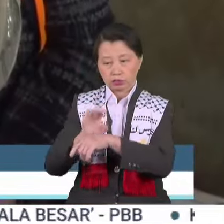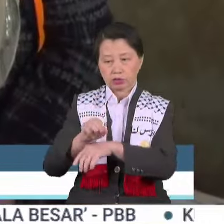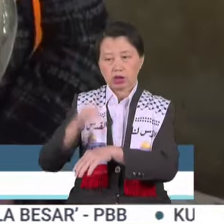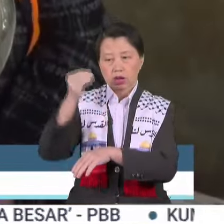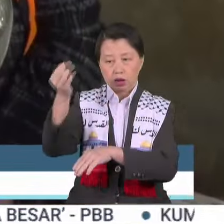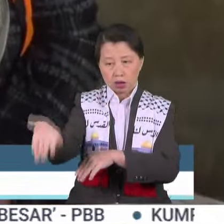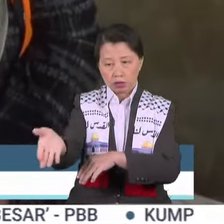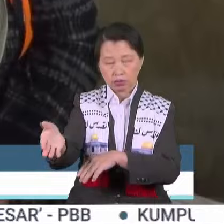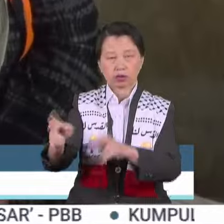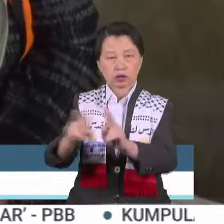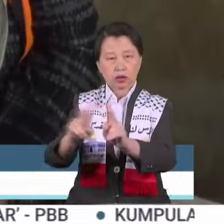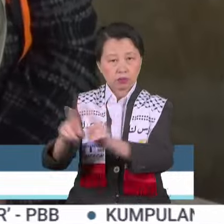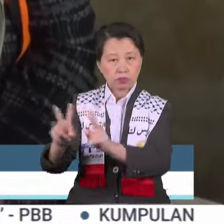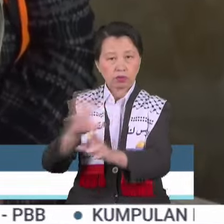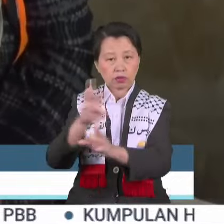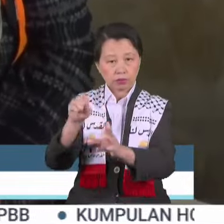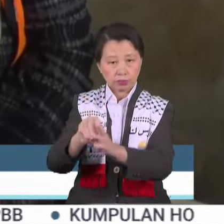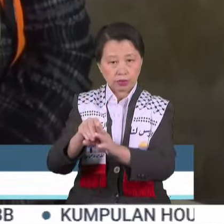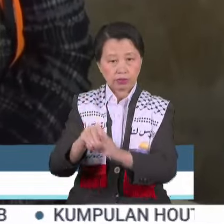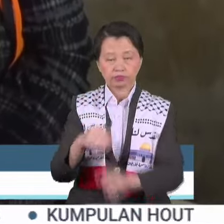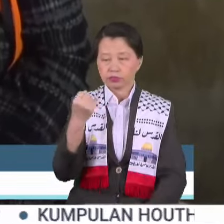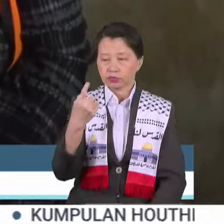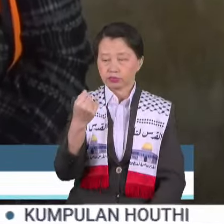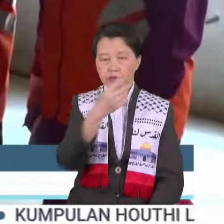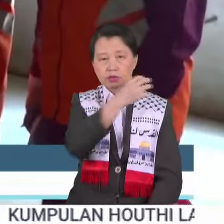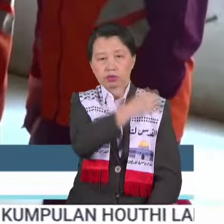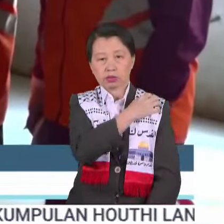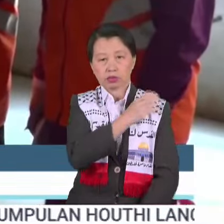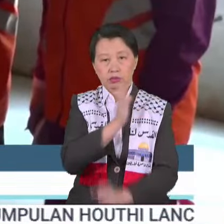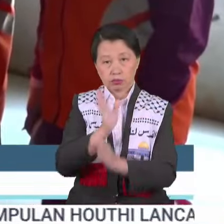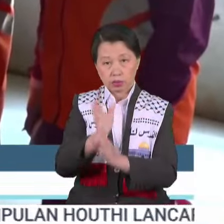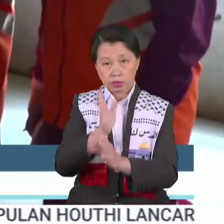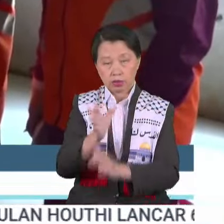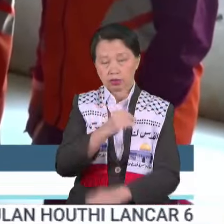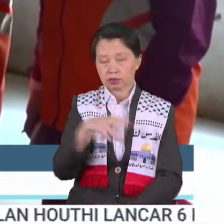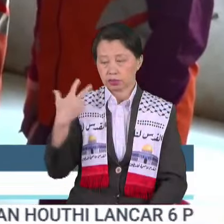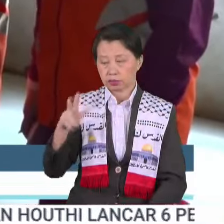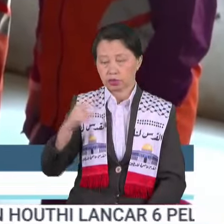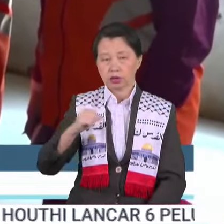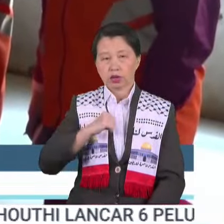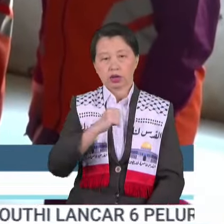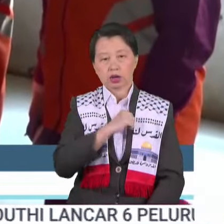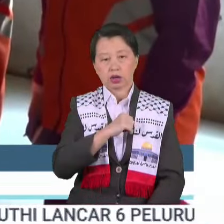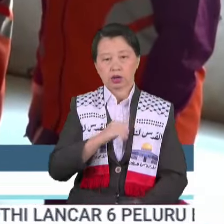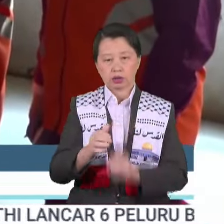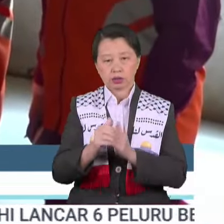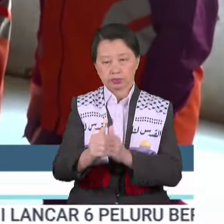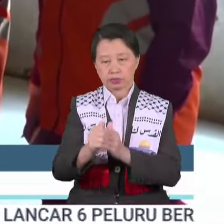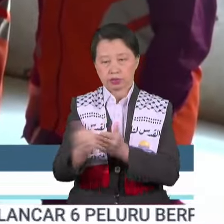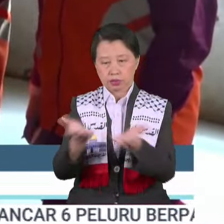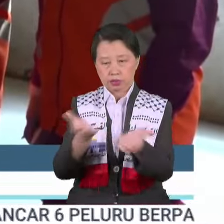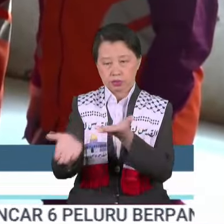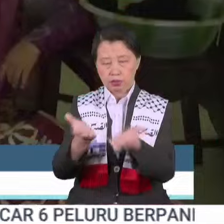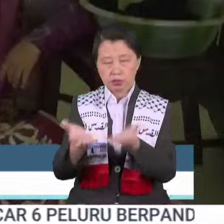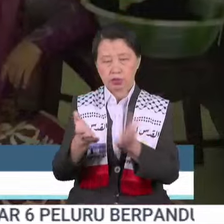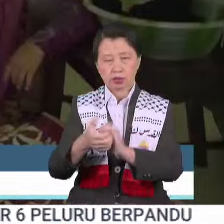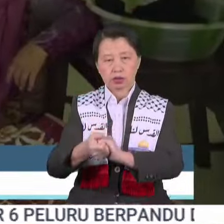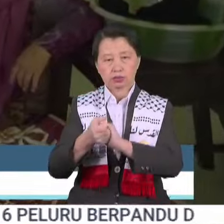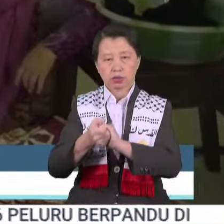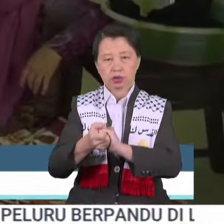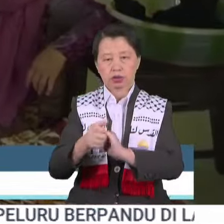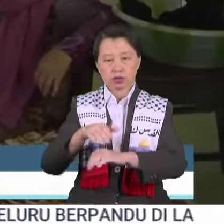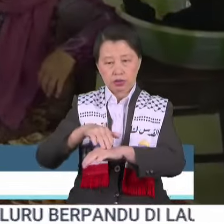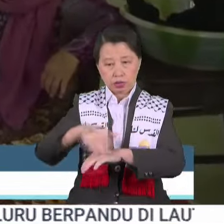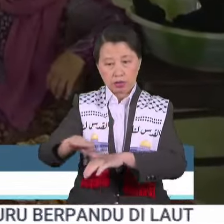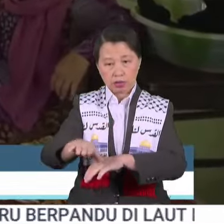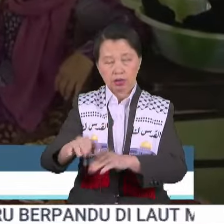ke beberapa kampung terlibat. 11 pegawai psikologi serta 13 ahli rakan pembimbing perkhidmatan awam akrab